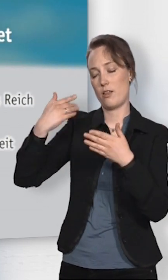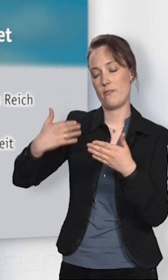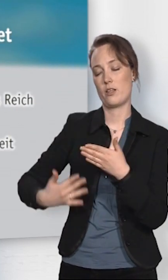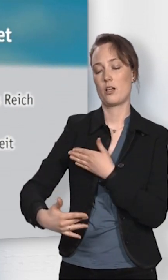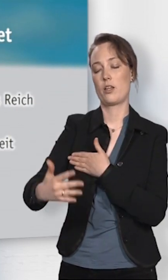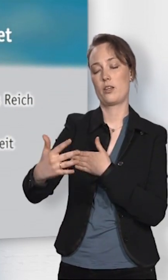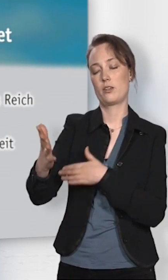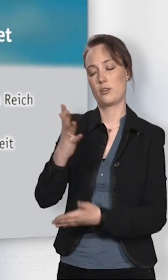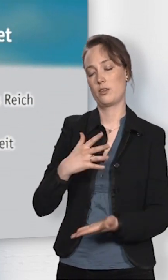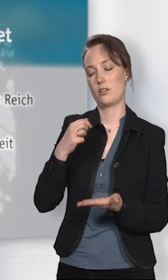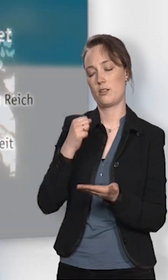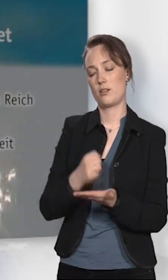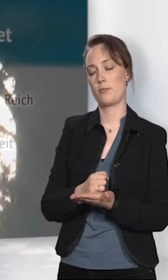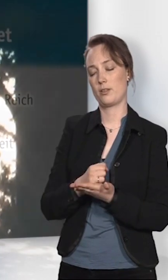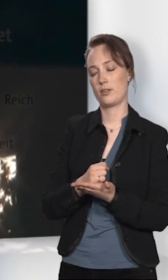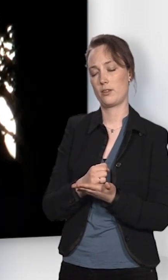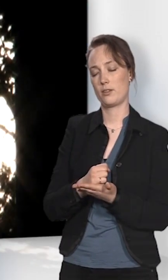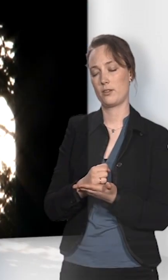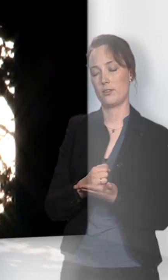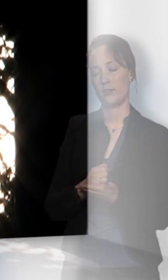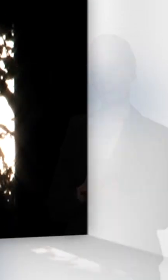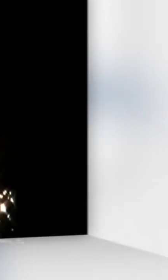Ewigkeit. Amen.